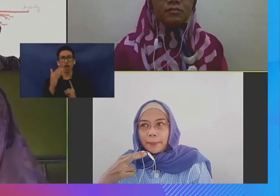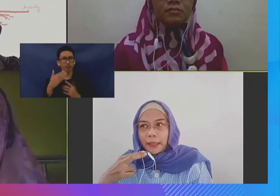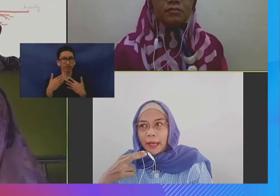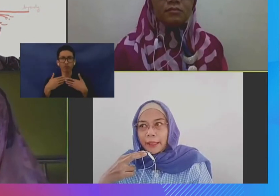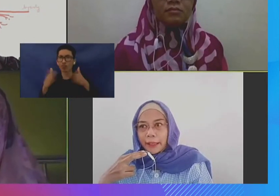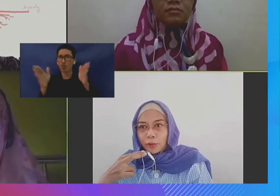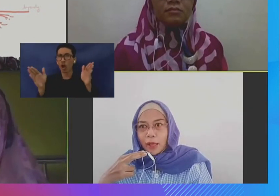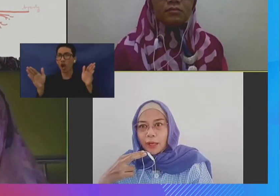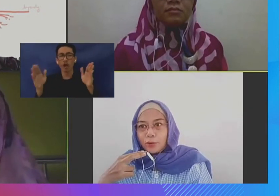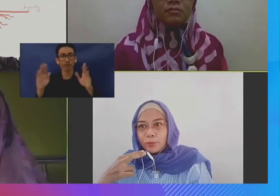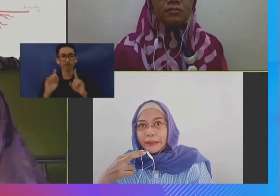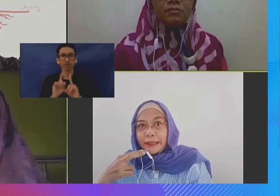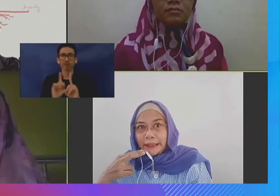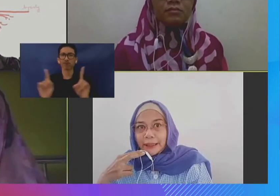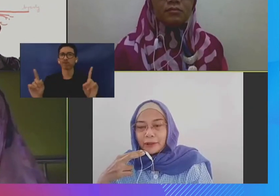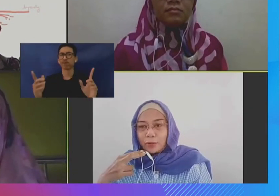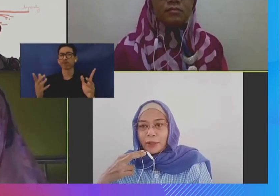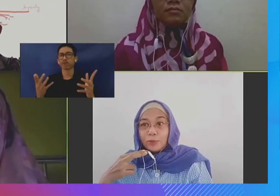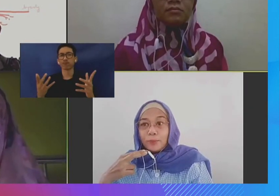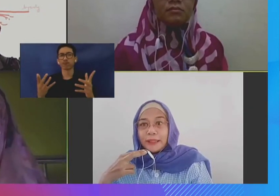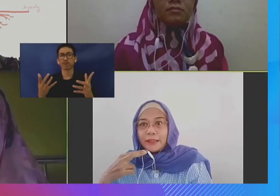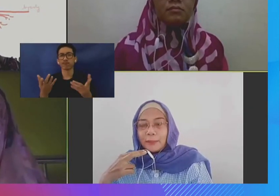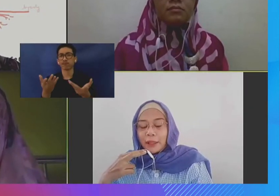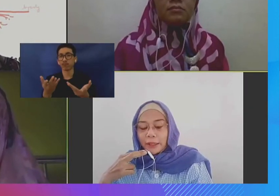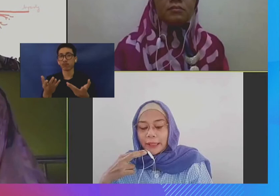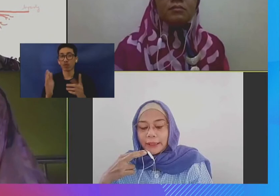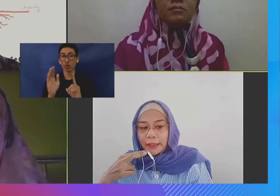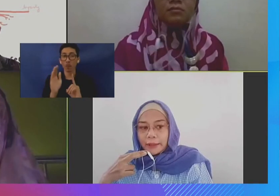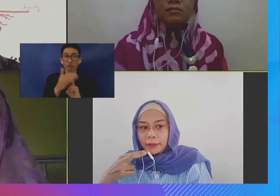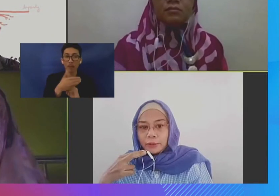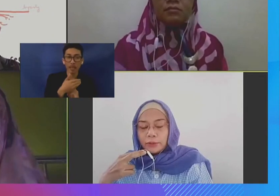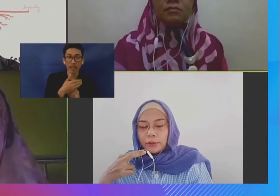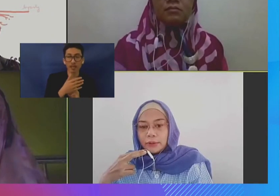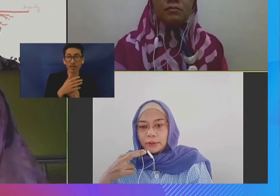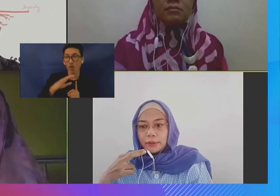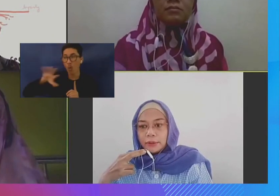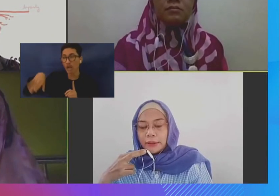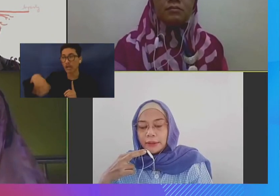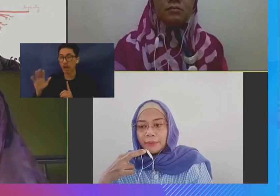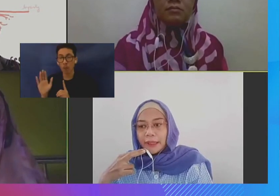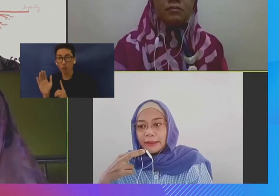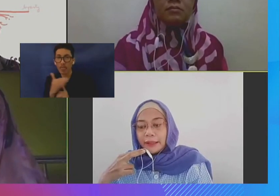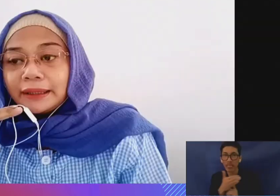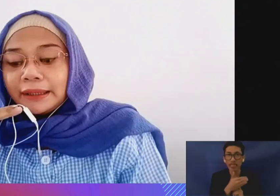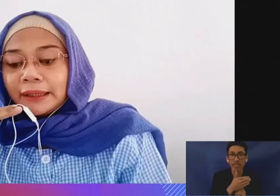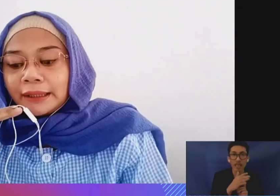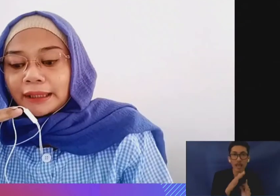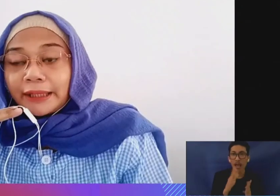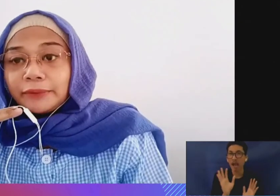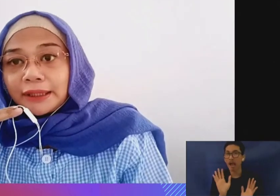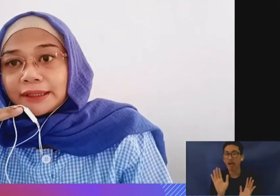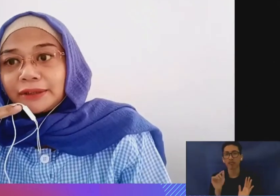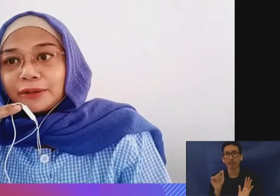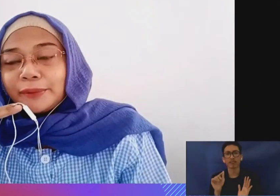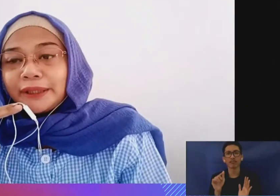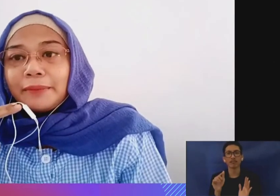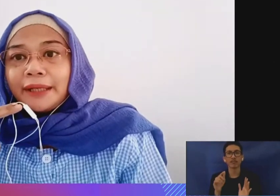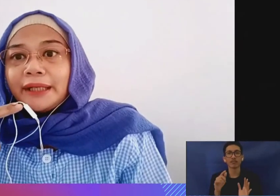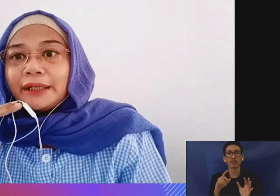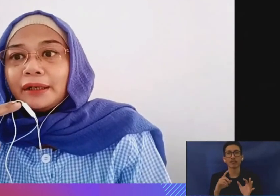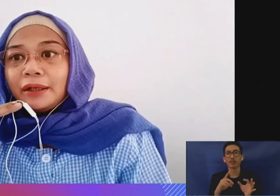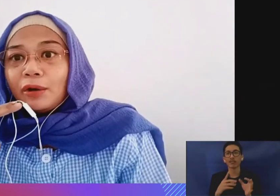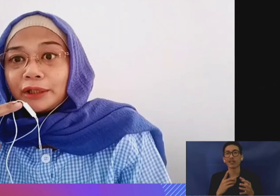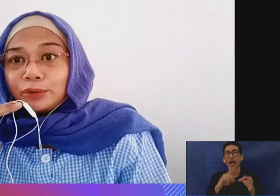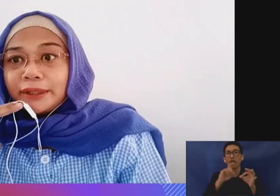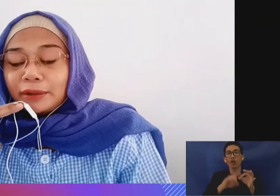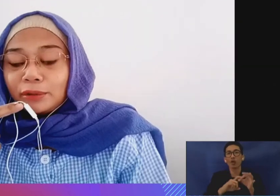kaitan apakah anak itu akan diumpetin atau enggak diumpetin sama keluarganya itu sangat berkaitan erat dengan acceptance gitu, penerimaan